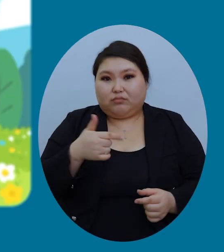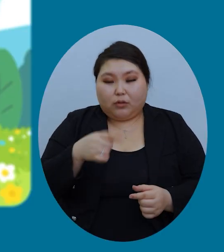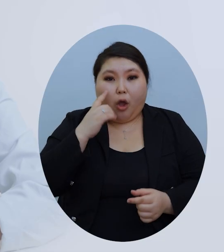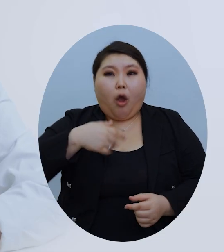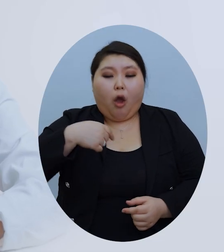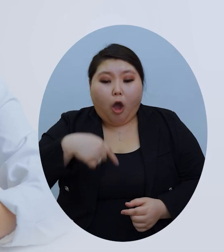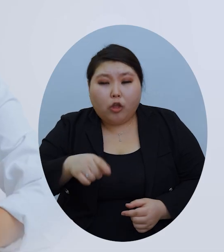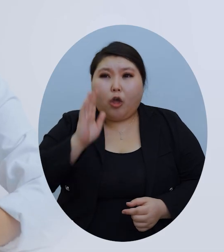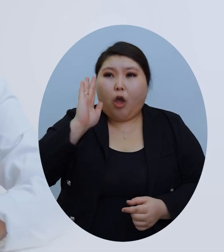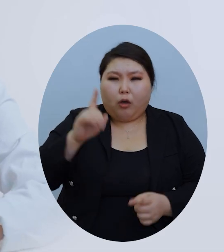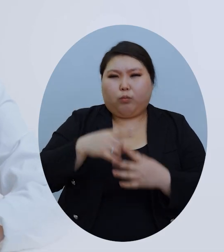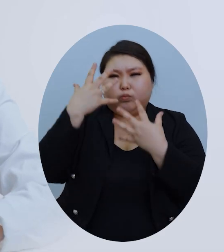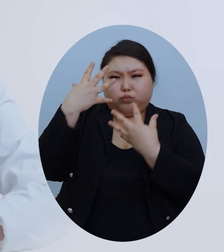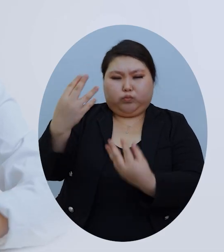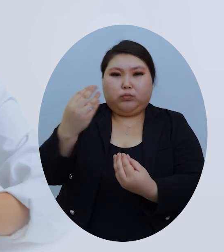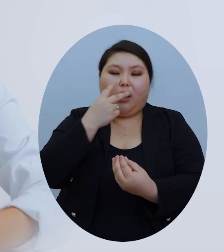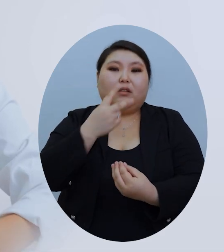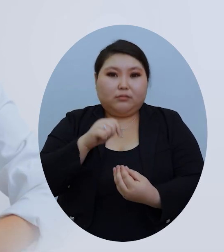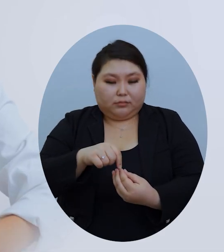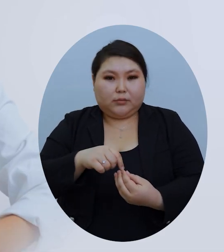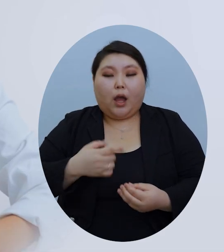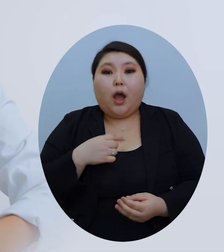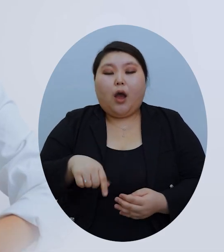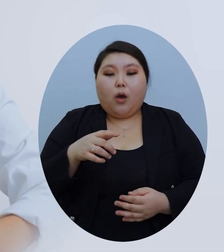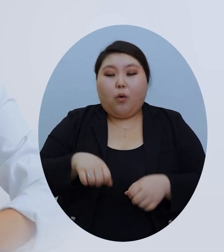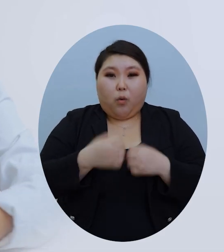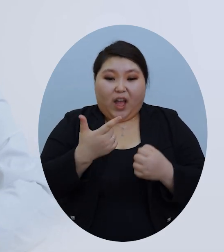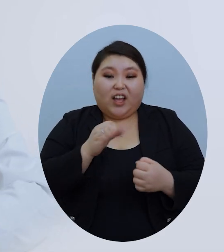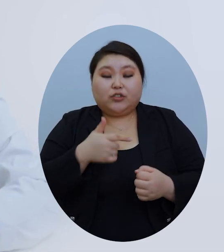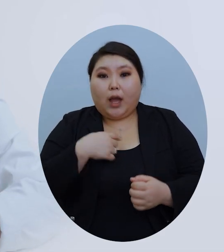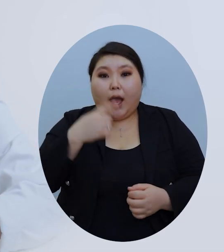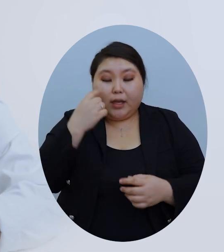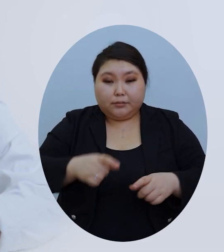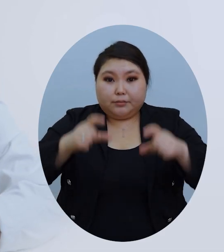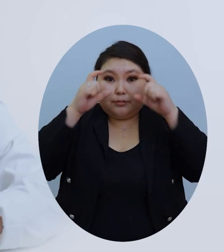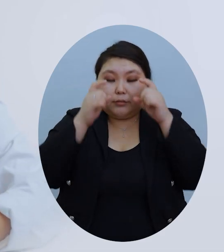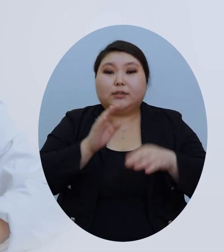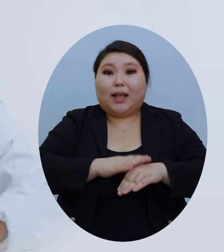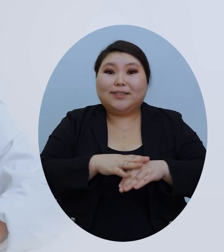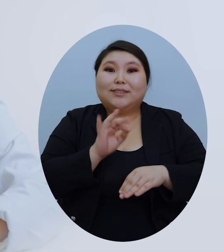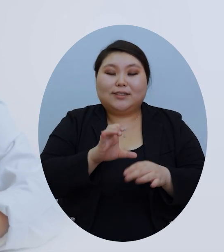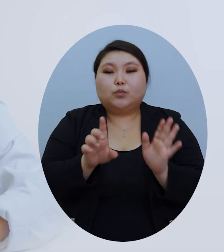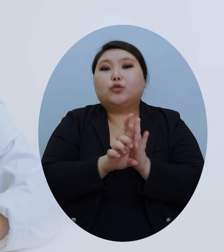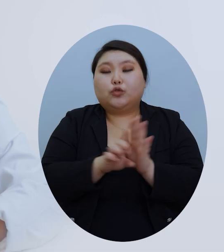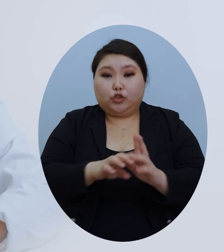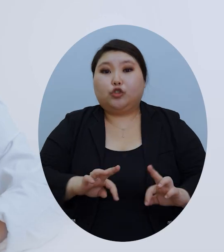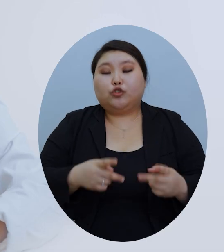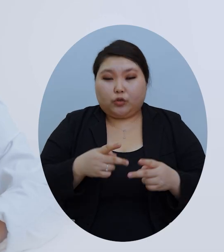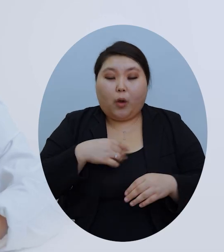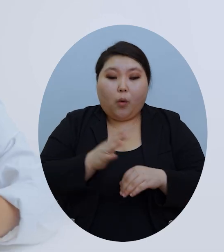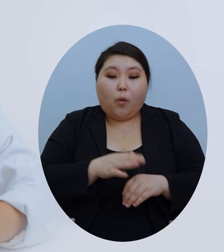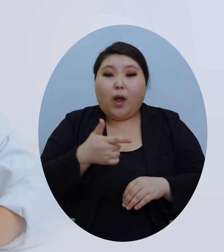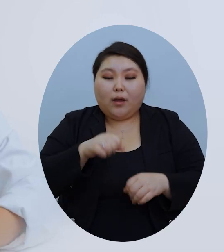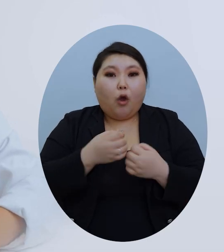харагдана. За, хугарлын гажиг гэдэг маань харааны шилээр засагдах боломжтой өөрчлөлтүүдийг хэлдэг. Хугарлын гажиг гэдэг нь өвчин биш.